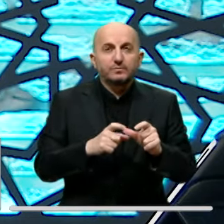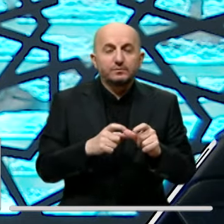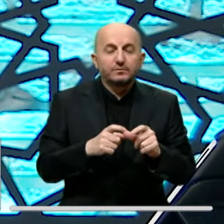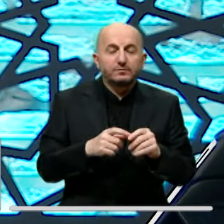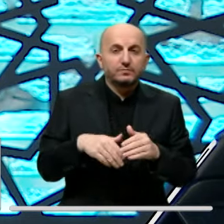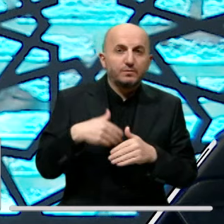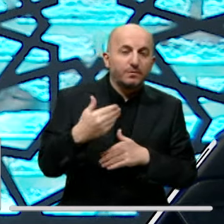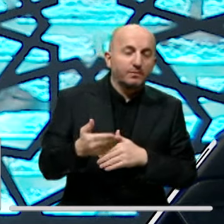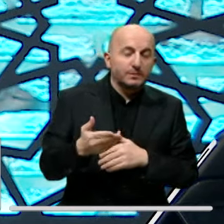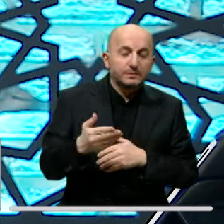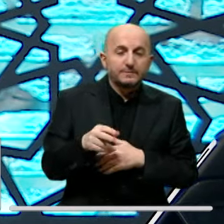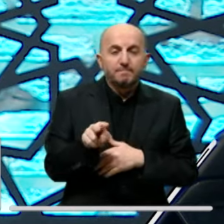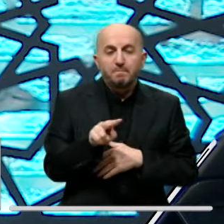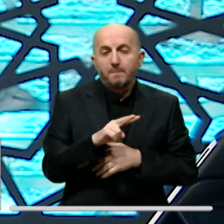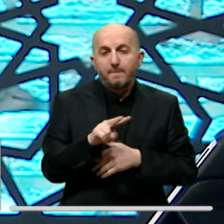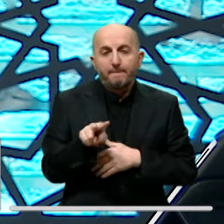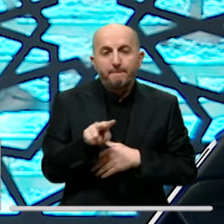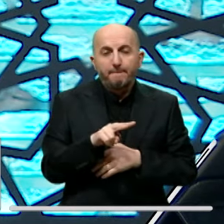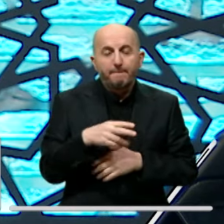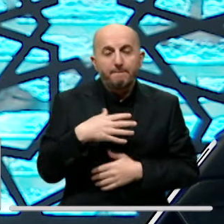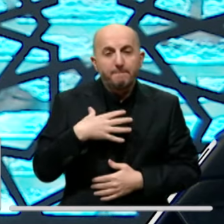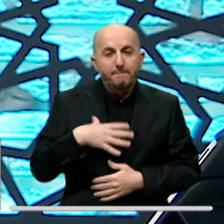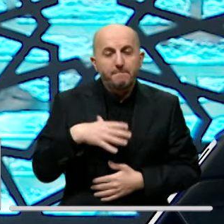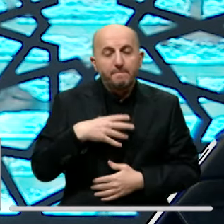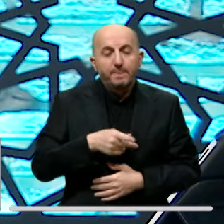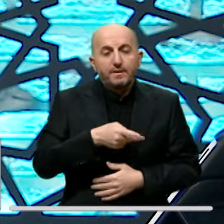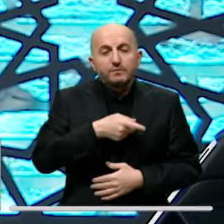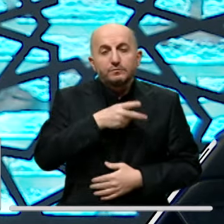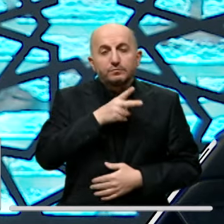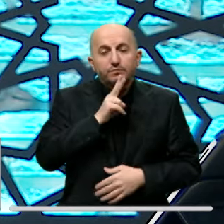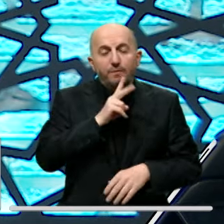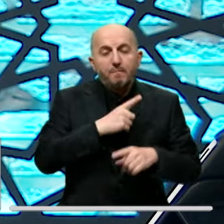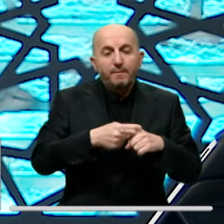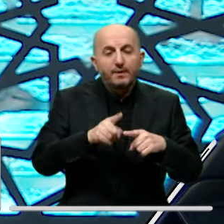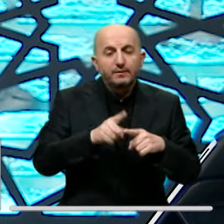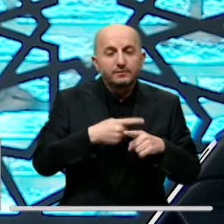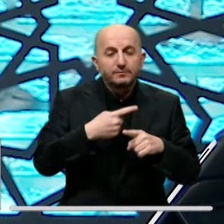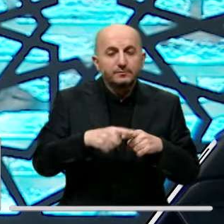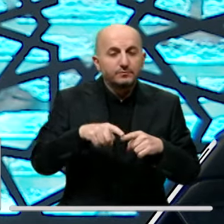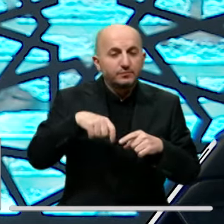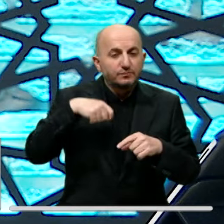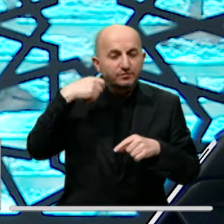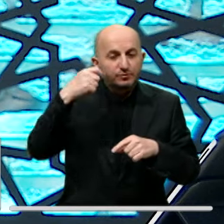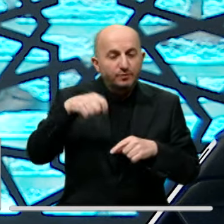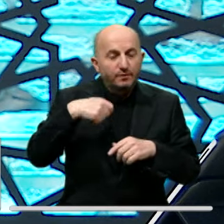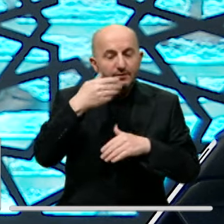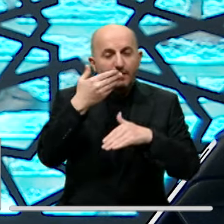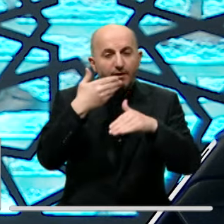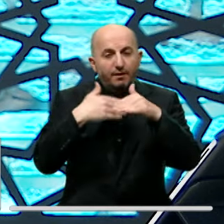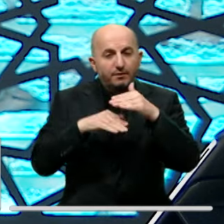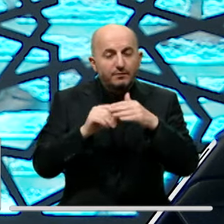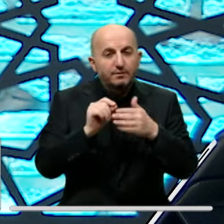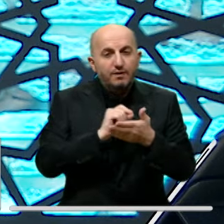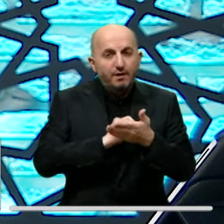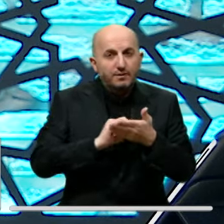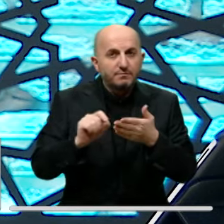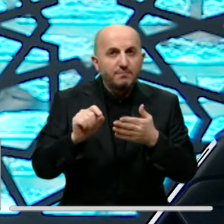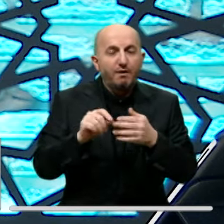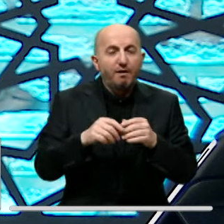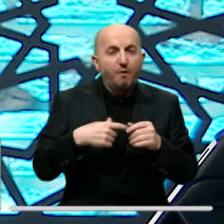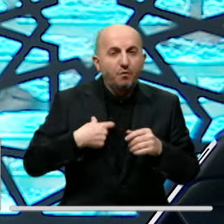da her iki platformdan da isterseniz son paylaştığımız gönderilerin altına yorum yazmak suretiyle, isterseniz özel